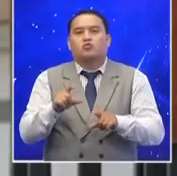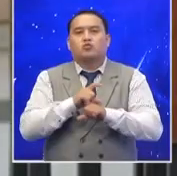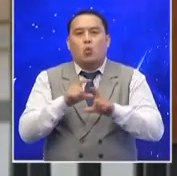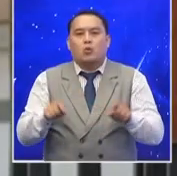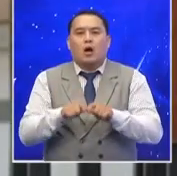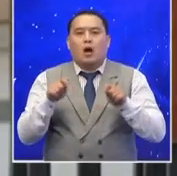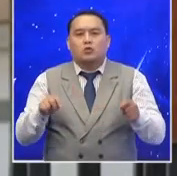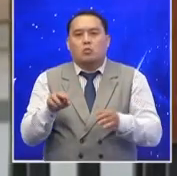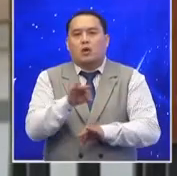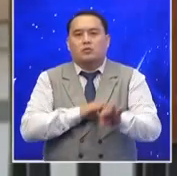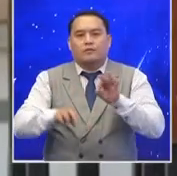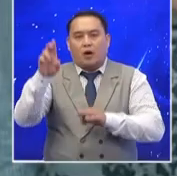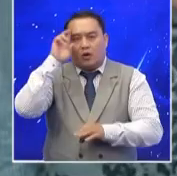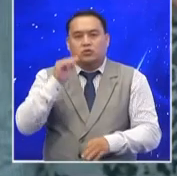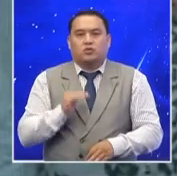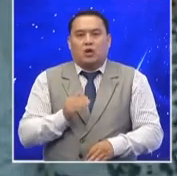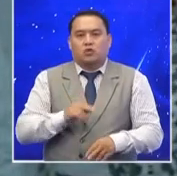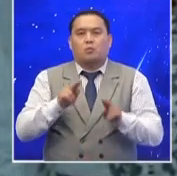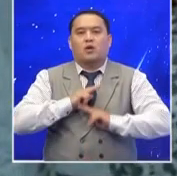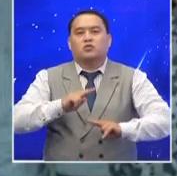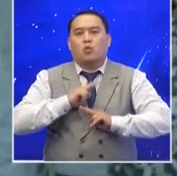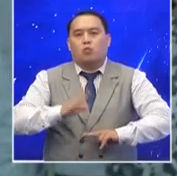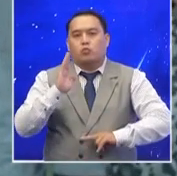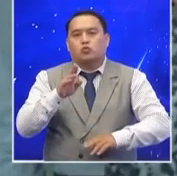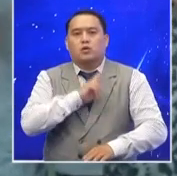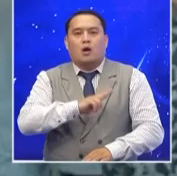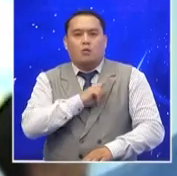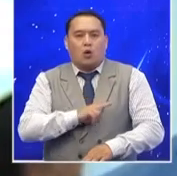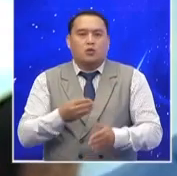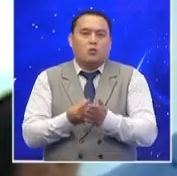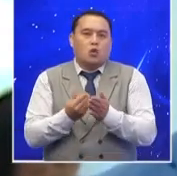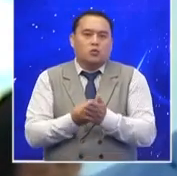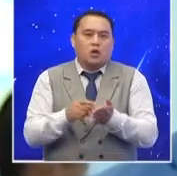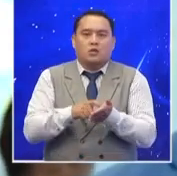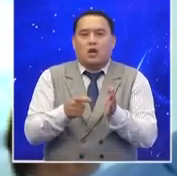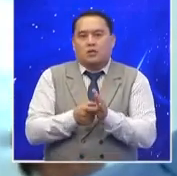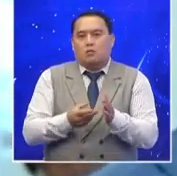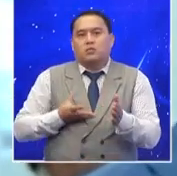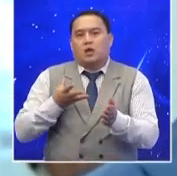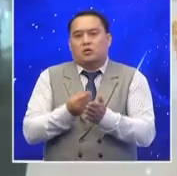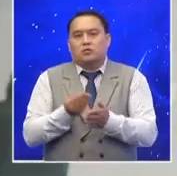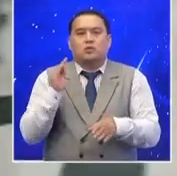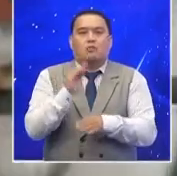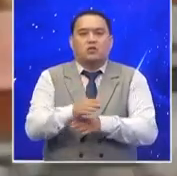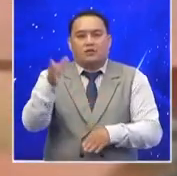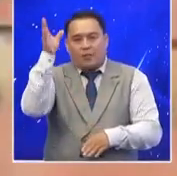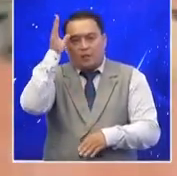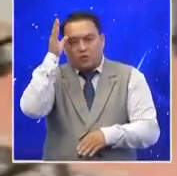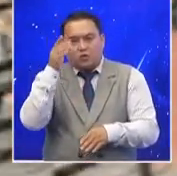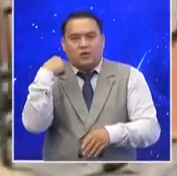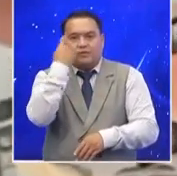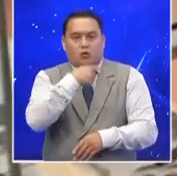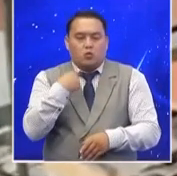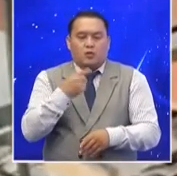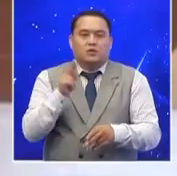школу открыли по проекту государственно-частного партнерства, в ней будут работать как бюджетные классы, так и платные с дополнительным образованием и